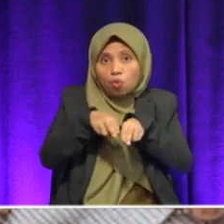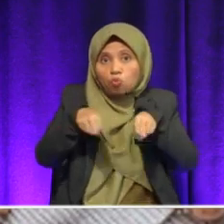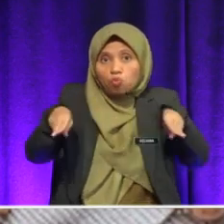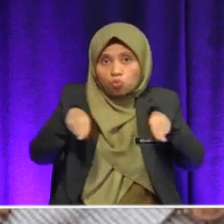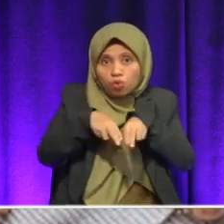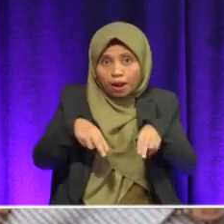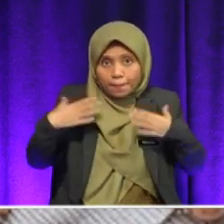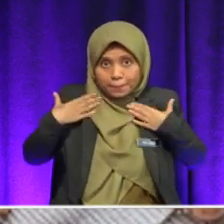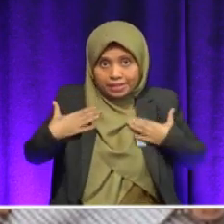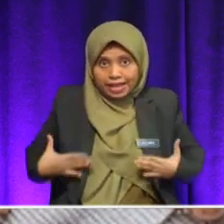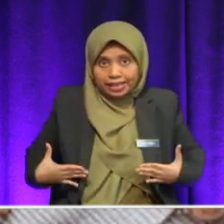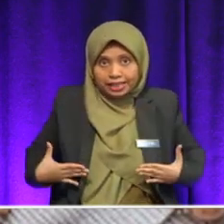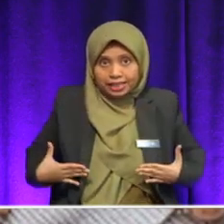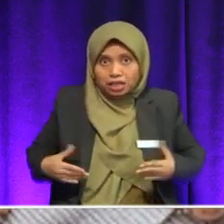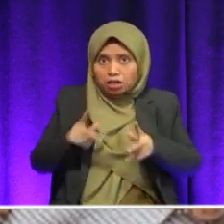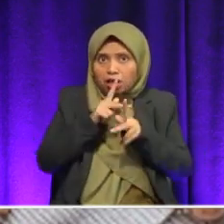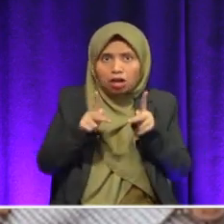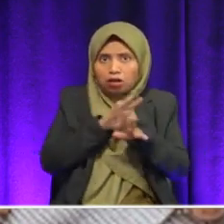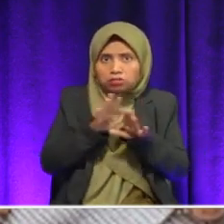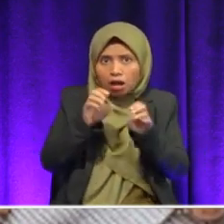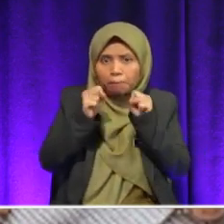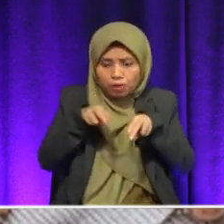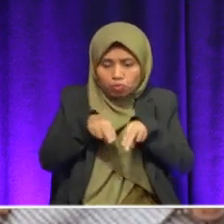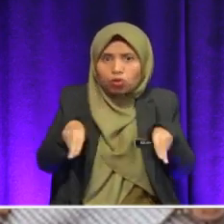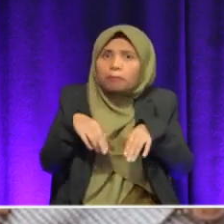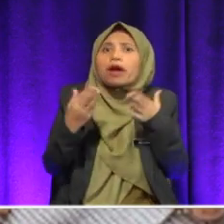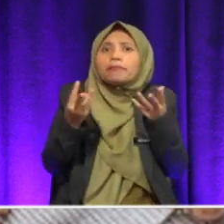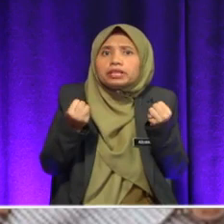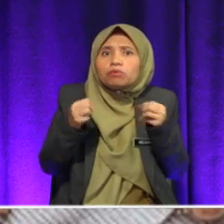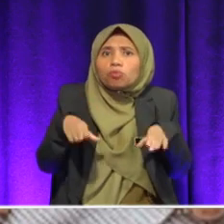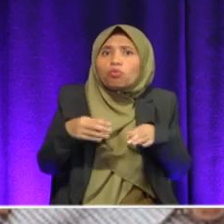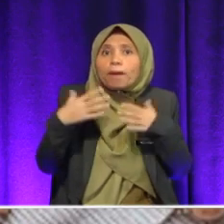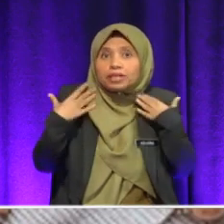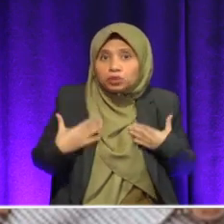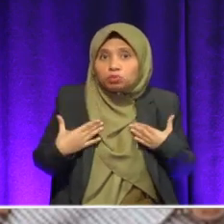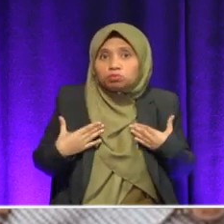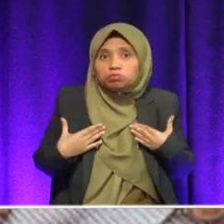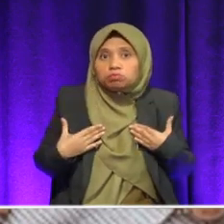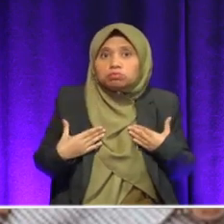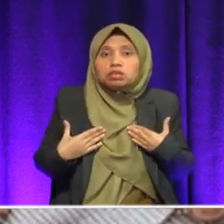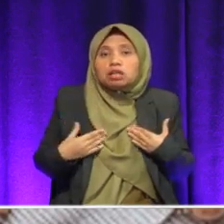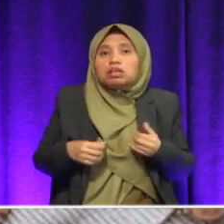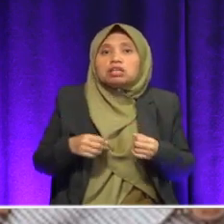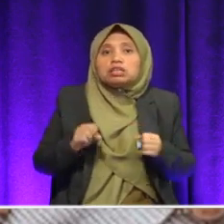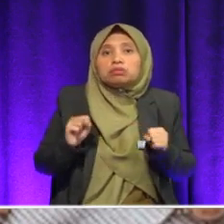ukuran badan takkan terjadinya satu pakaian tuh kemudian kita boleh main